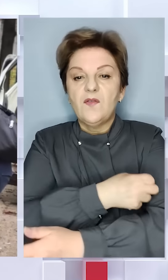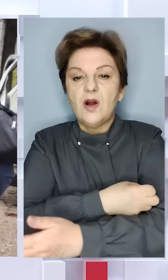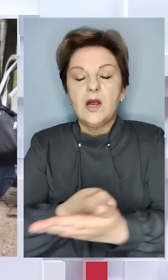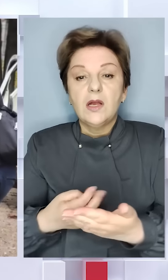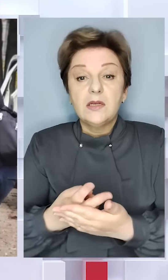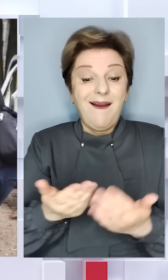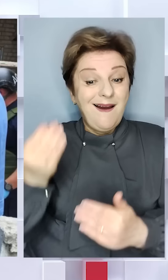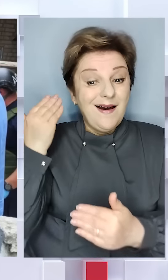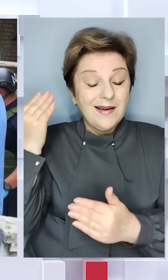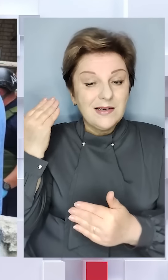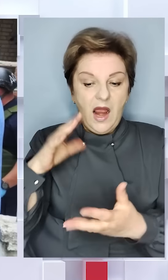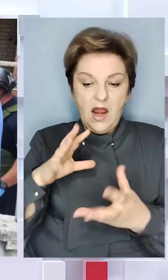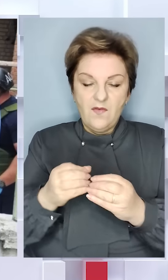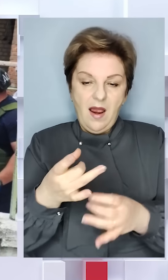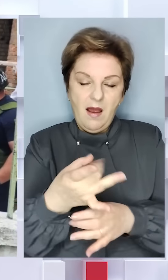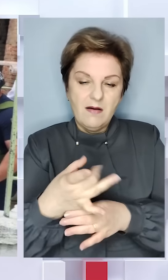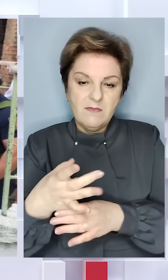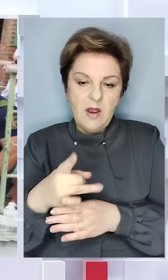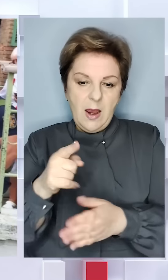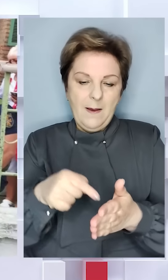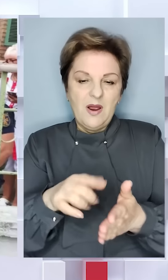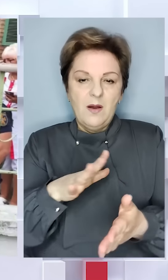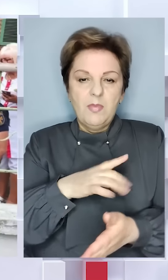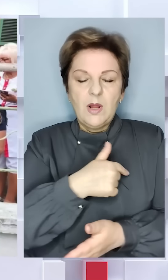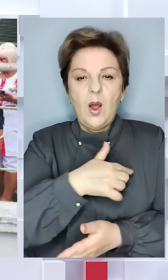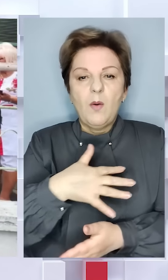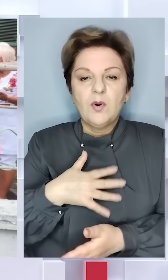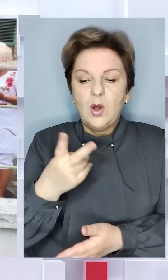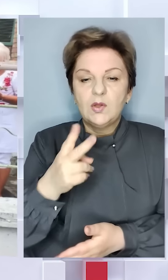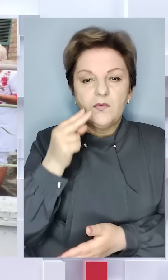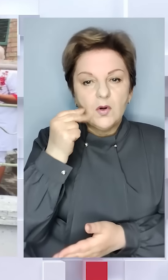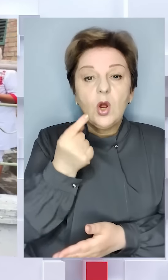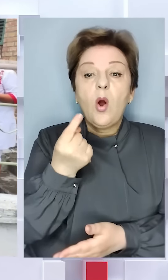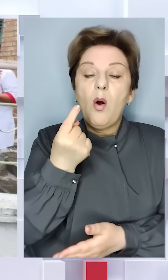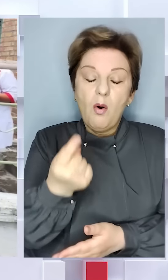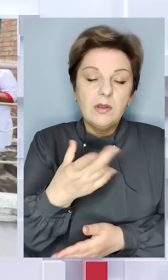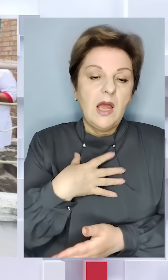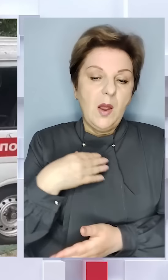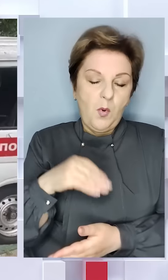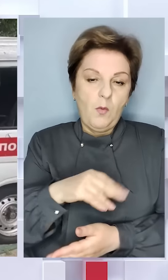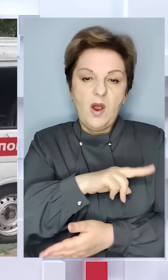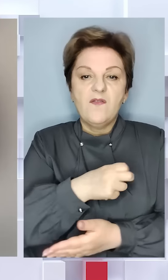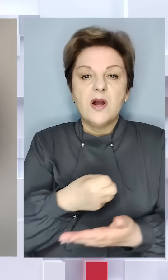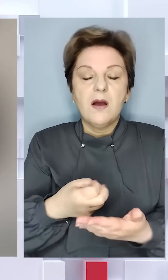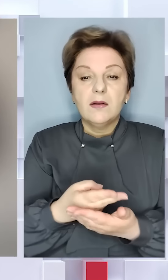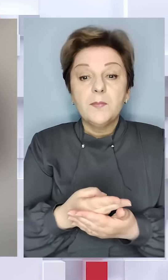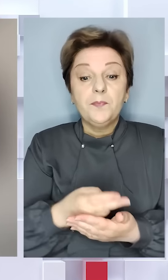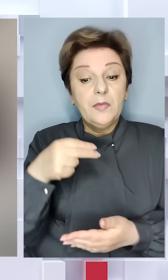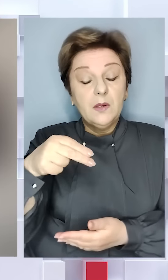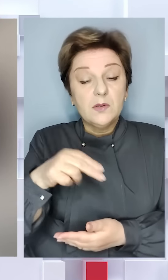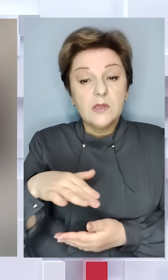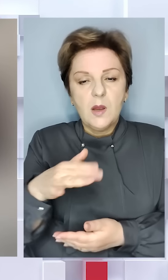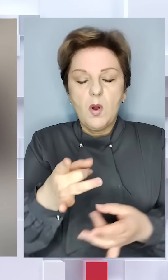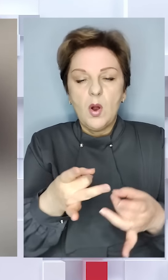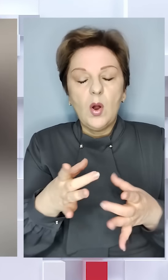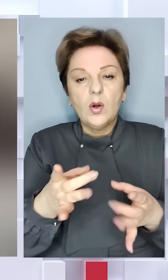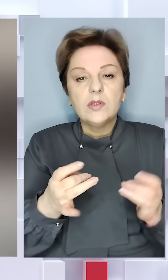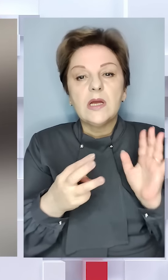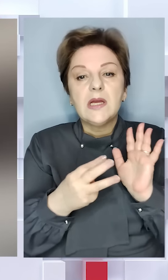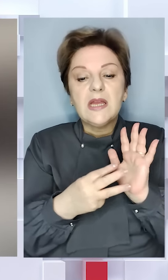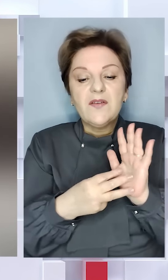раніше внаслідок артилерійського обстрілу міста було поранено двох чоловіків. Один з них помер у лікарні. На Запоріжжі